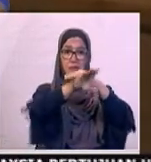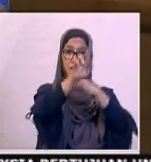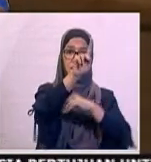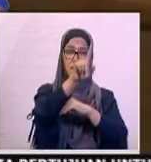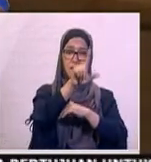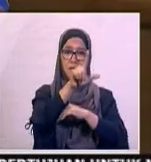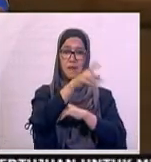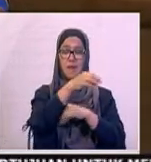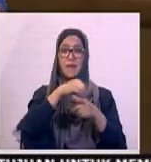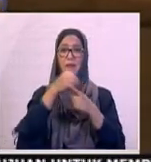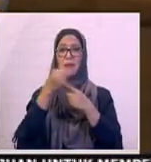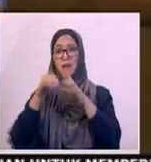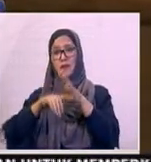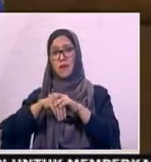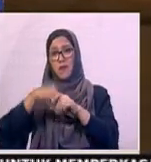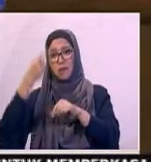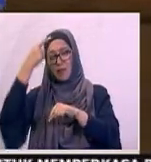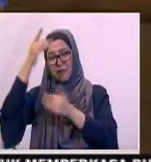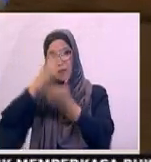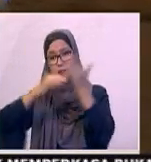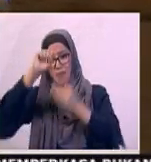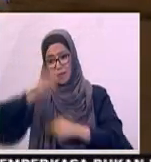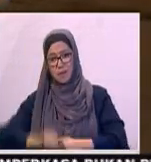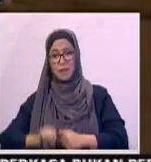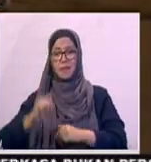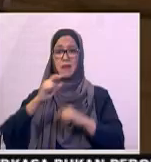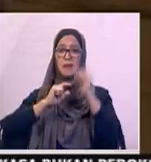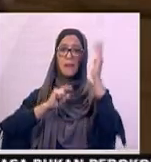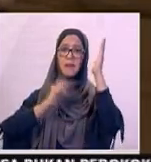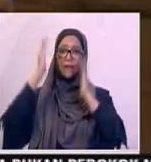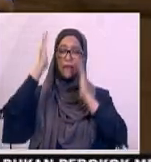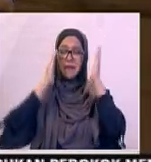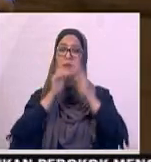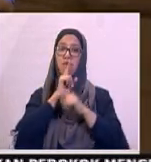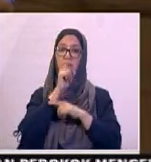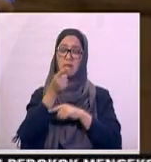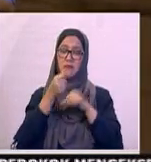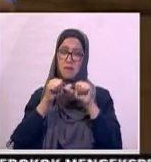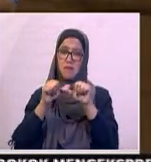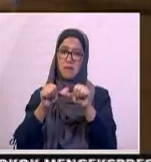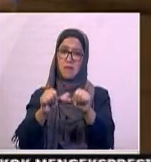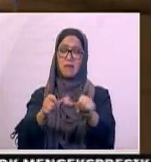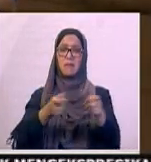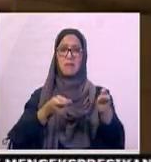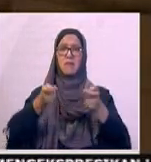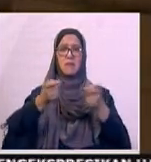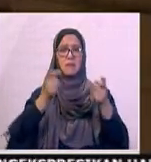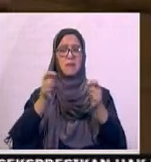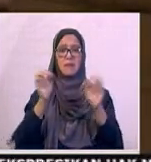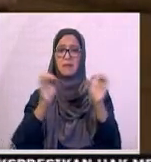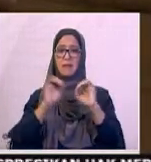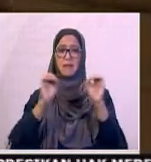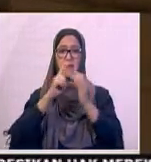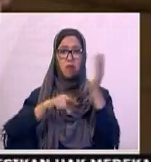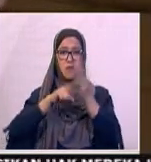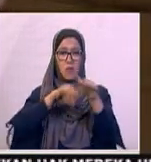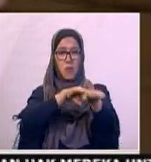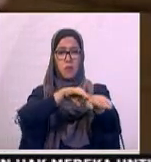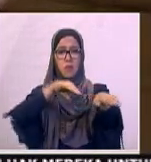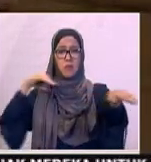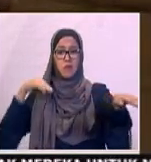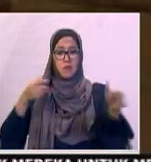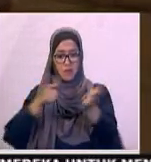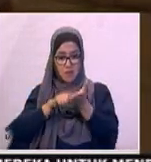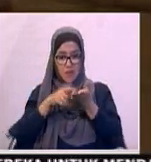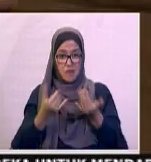ke selatan Semenanjung Malaysia, masih lagi terkawal dan tiada kesesakan yang dilaporkan sehingga kini. Tetapi jika kita